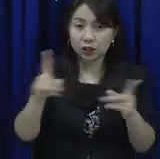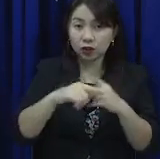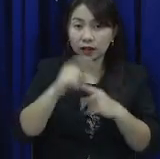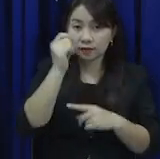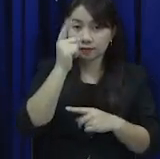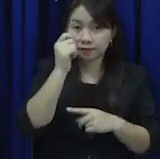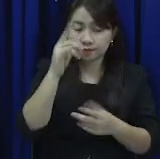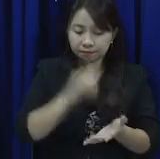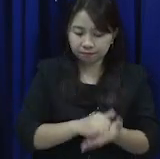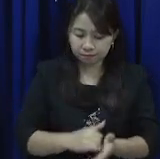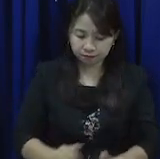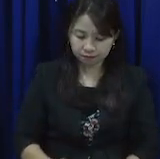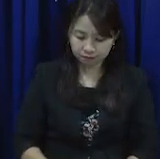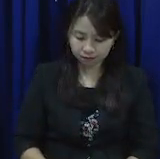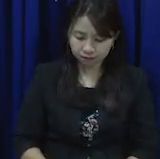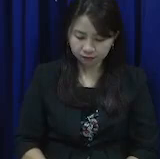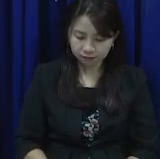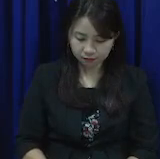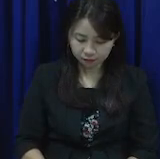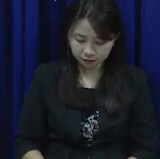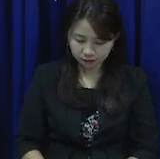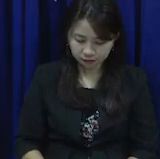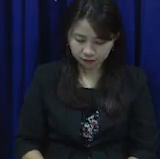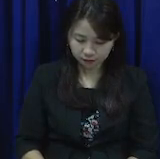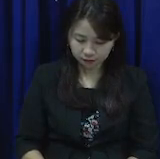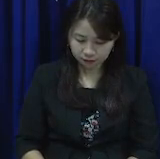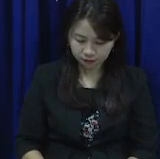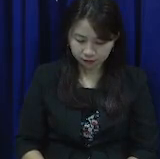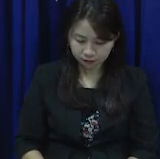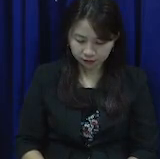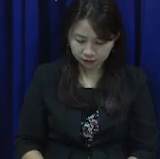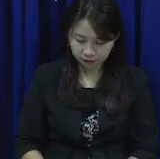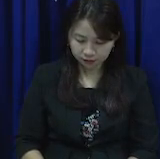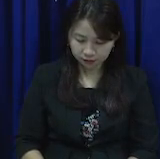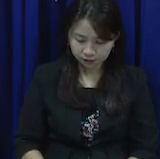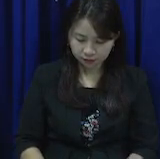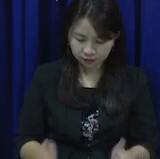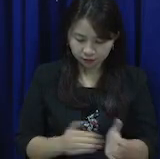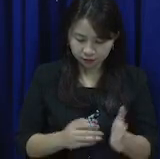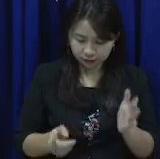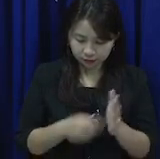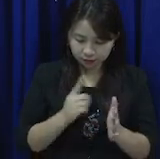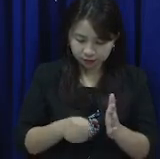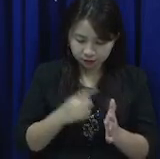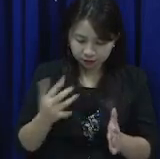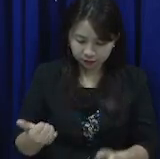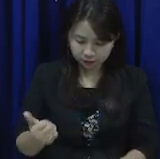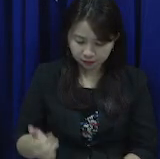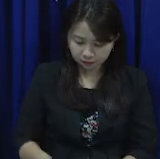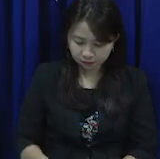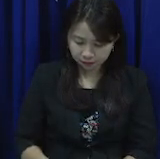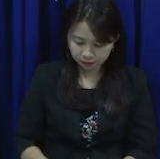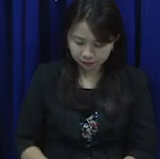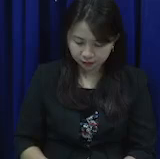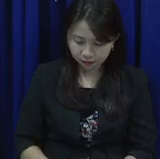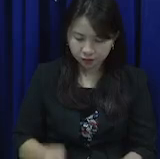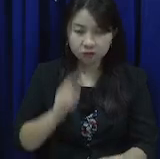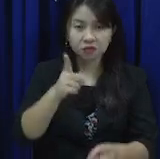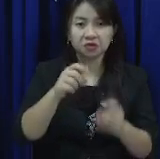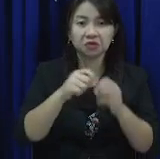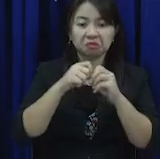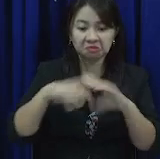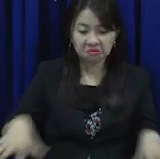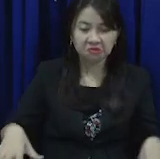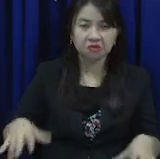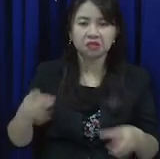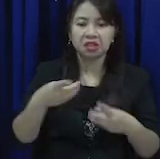most of the time young people napapalo kayo napapawalang kayo sa tamang direksyon ng buhay ninyo It's because of the reason na